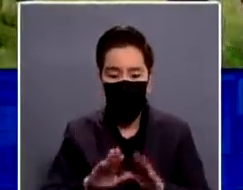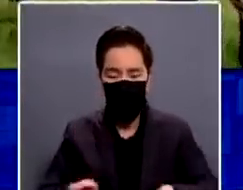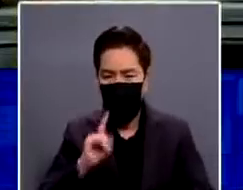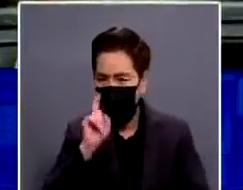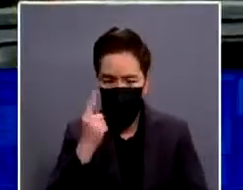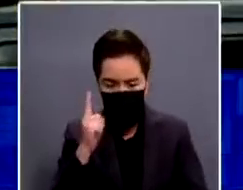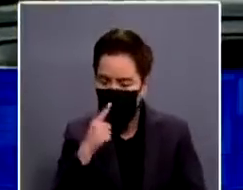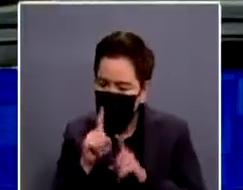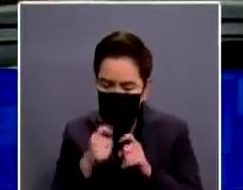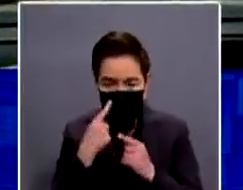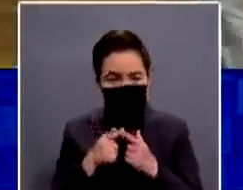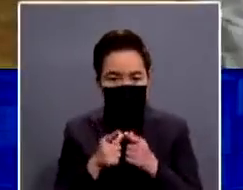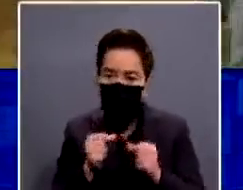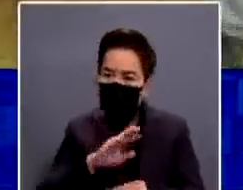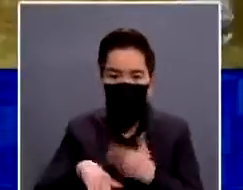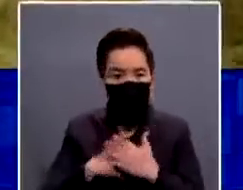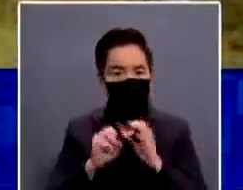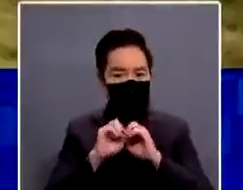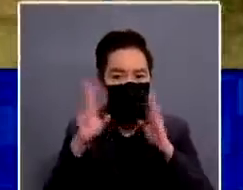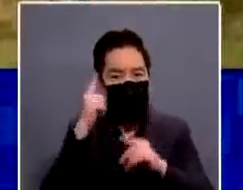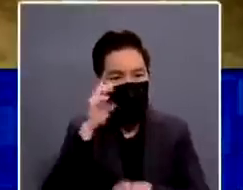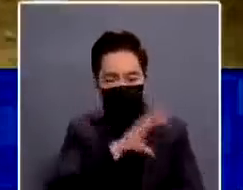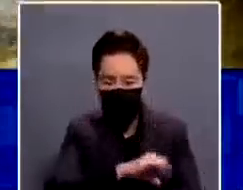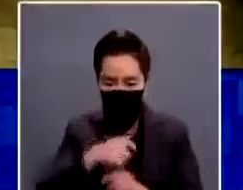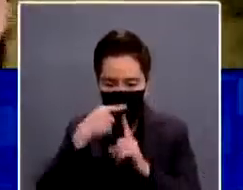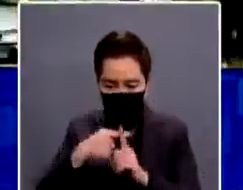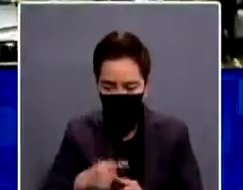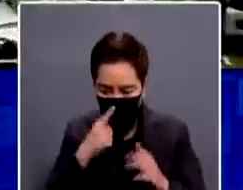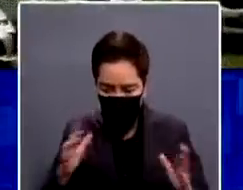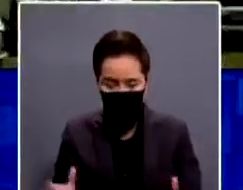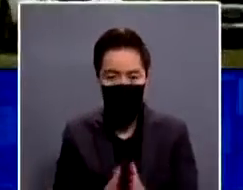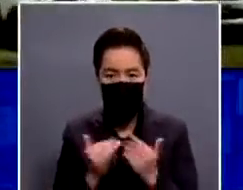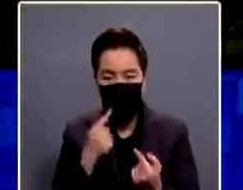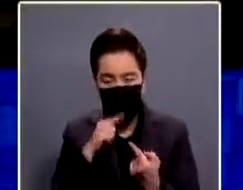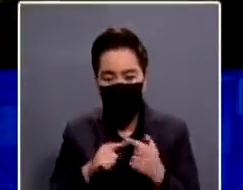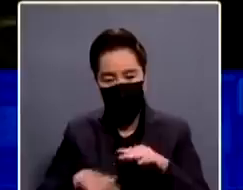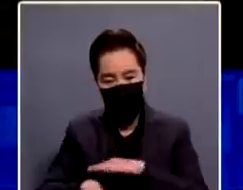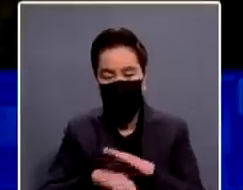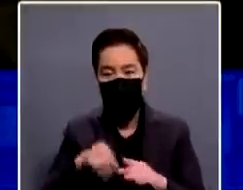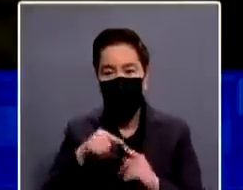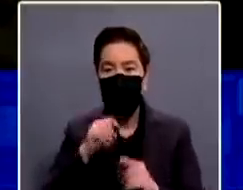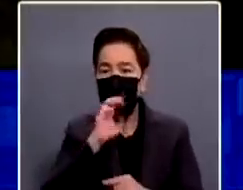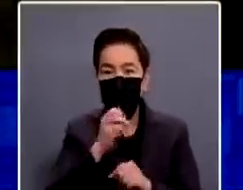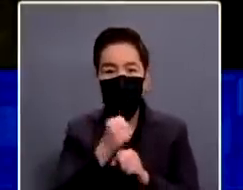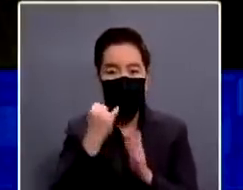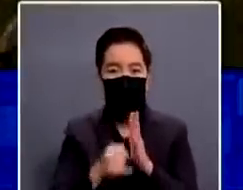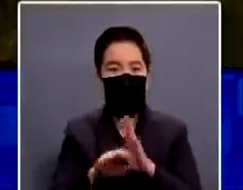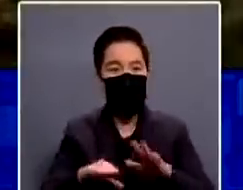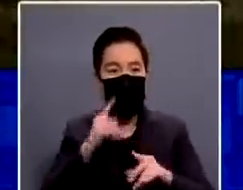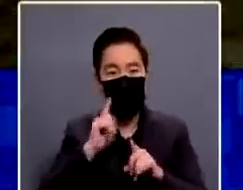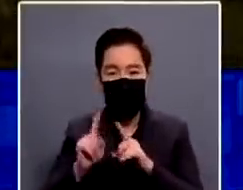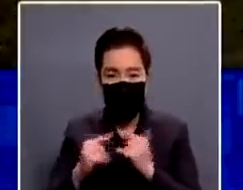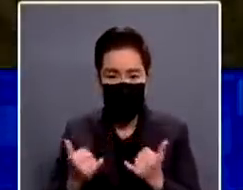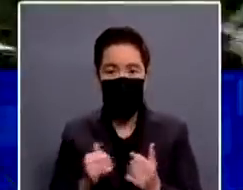ติมด้วยนะคะเพื่อให้เรื่องราวทั้งหมดเนี่ยนำไปประกอบในสำนวนแล้วก็ไปรวบรวมพยานหลักฐานแจ้งข้อหากับผู้ที่เกี่ยว